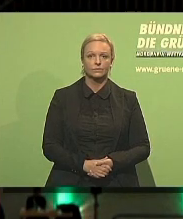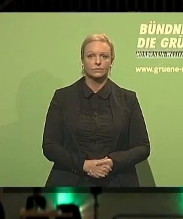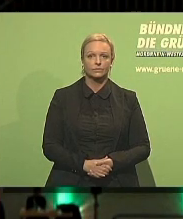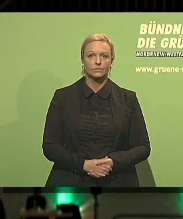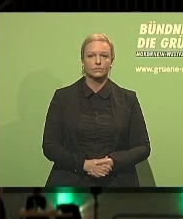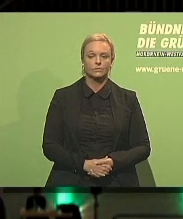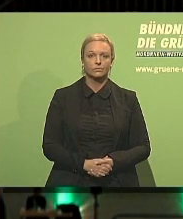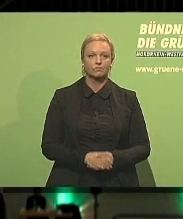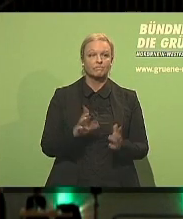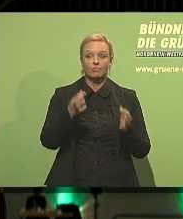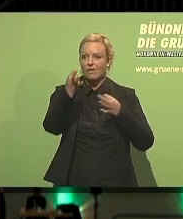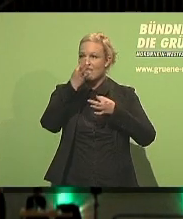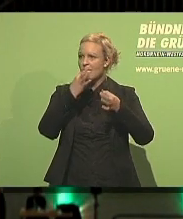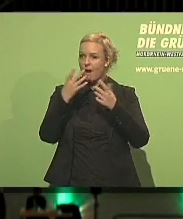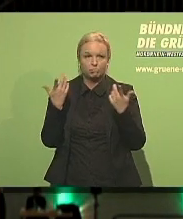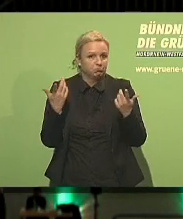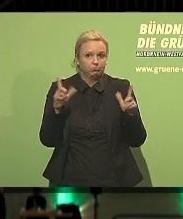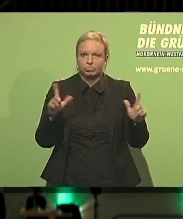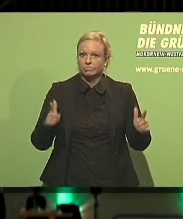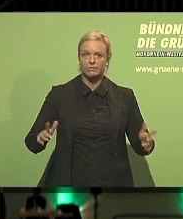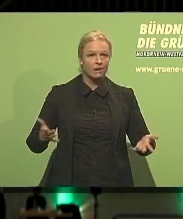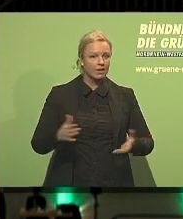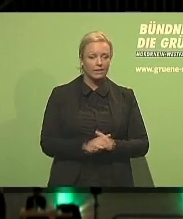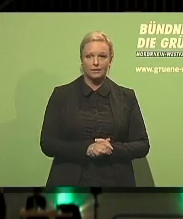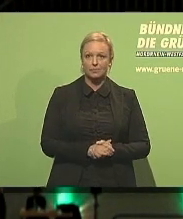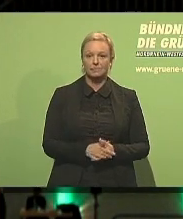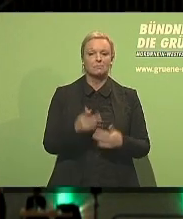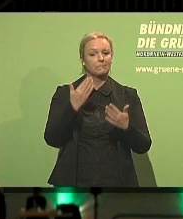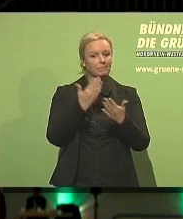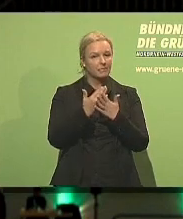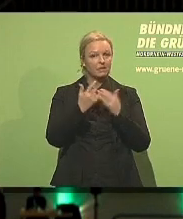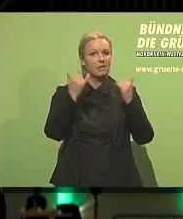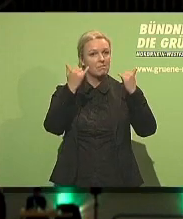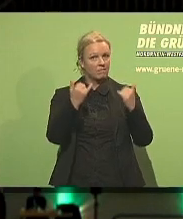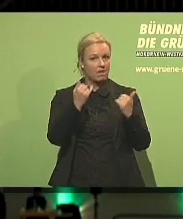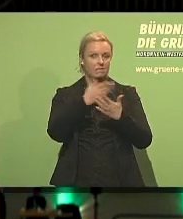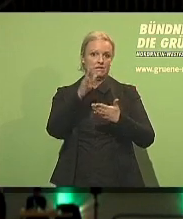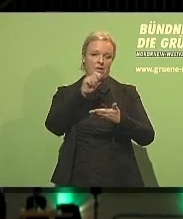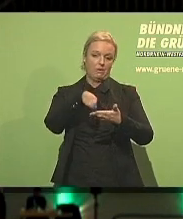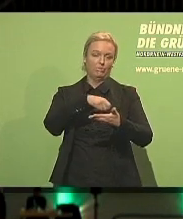Es liegen keine Fragen vor an Oliver, deshalb bitte ich Markus ans Mikro.